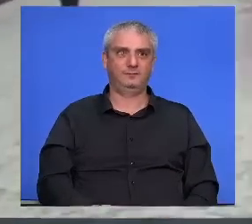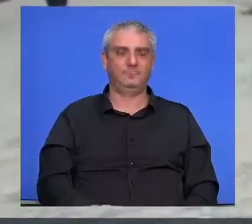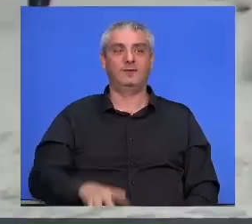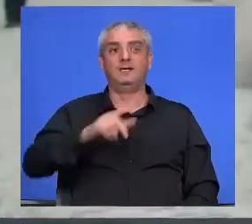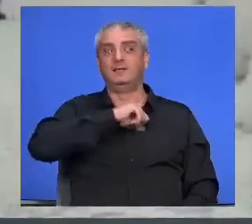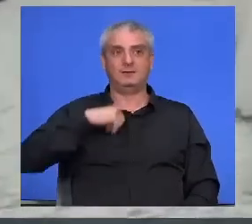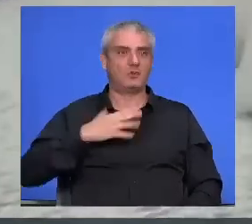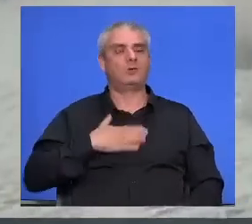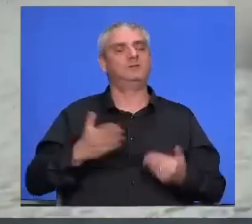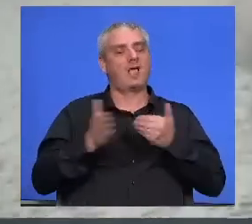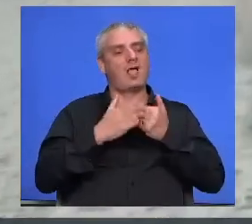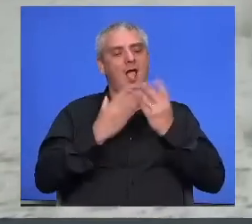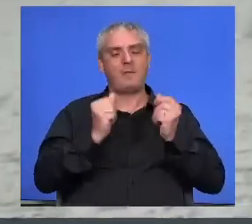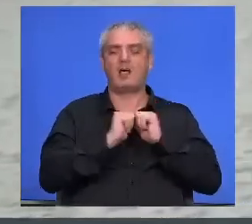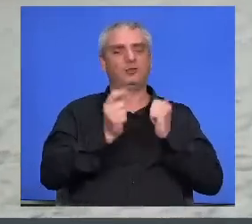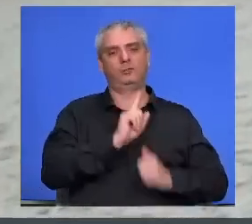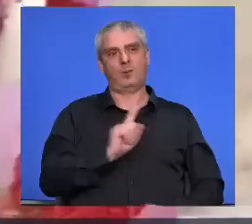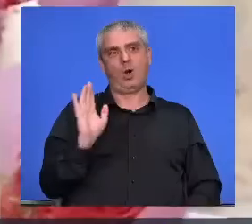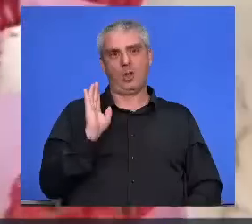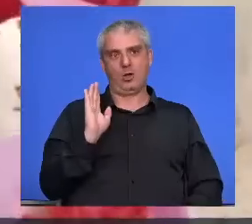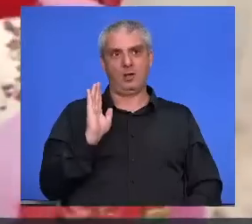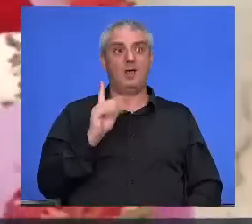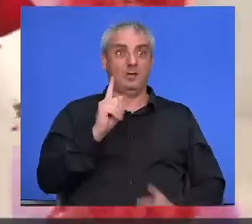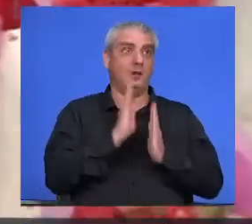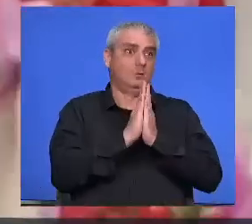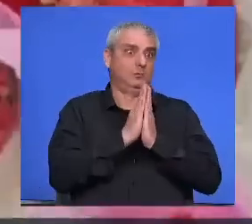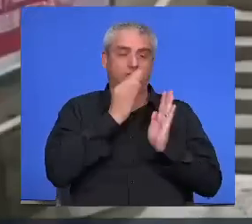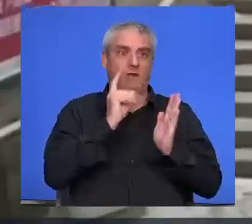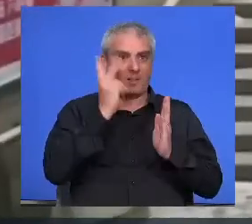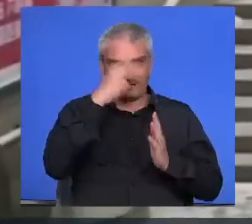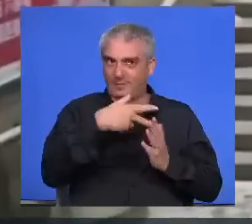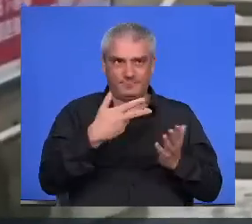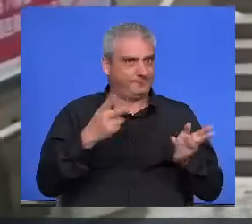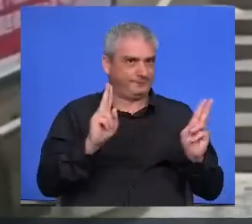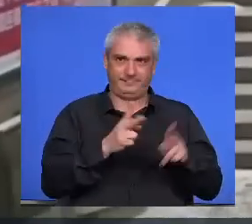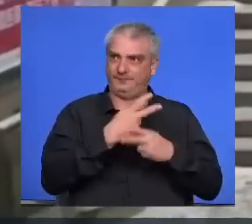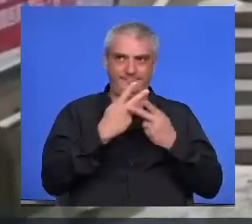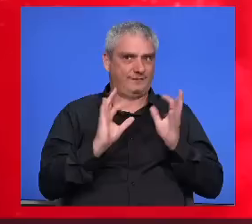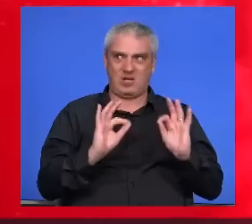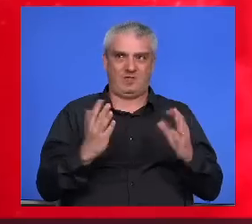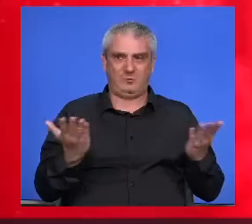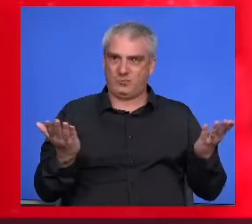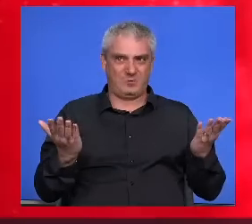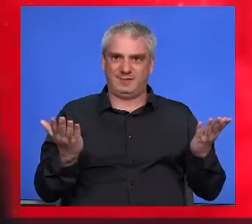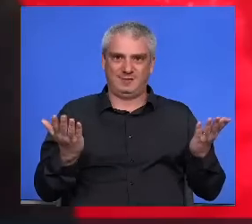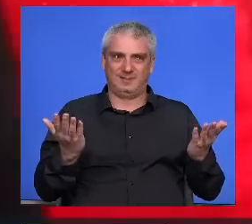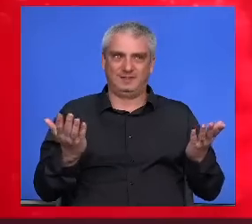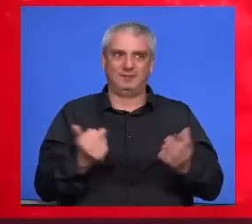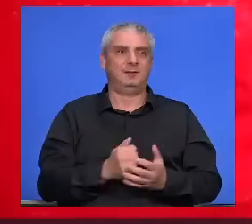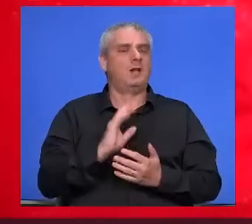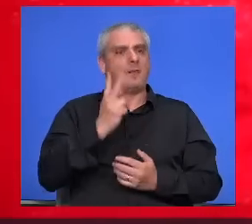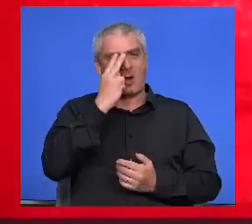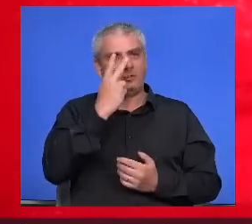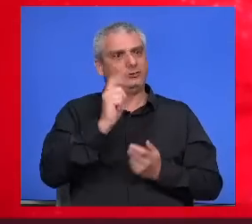בסין רוצים הרבה חתונות ומעט גירושים. זו בקשה לגיטימית, אבל כבר הבנתם שלא ממש מציאותית. אז למה לא